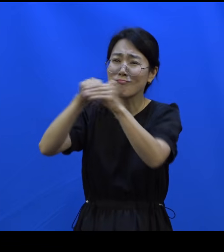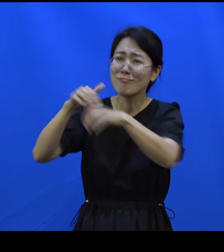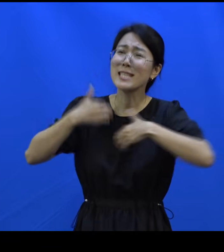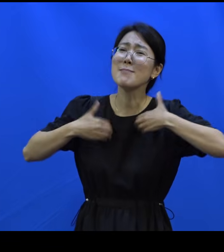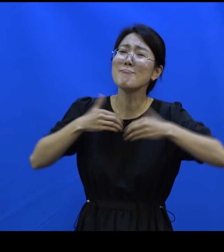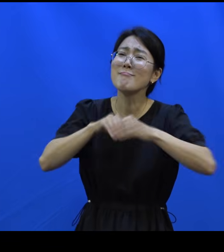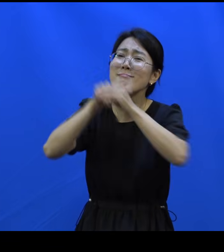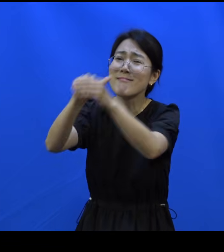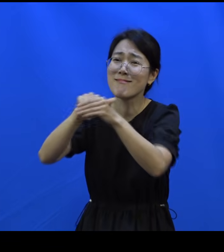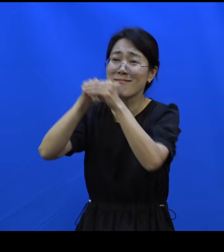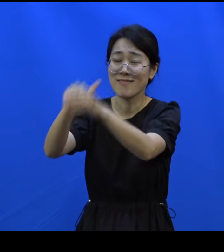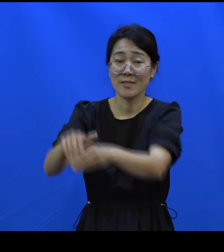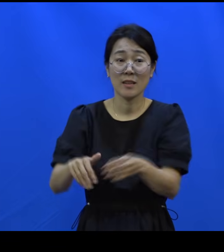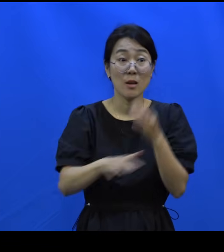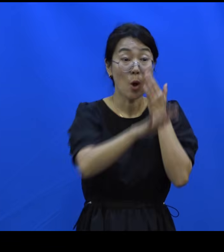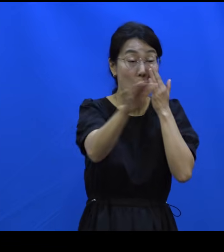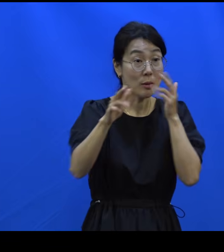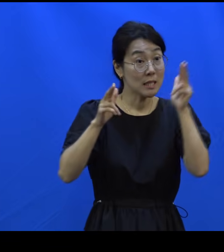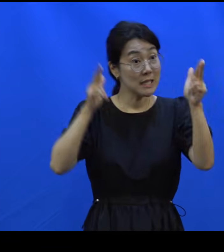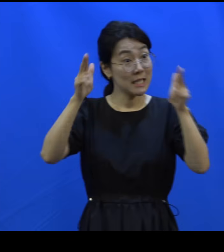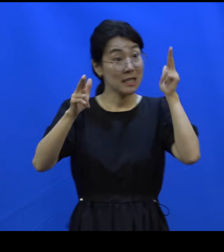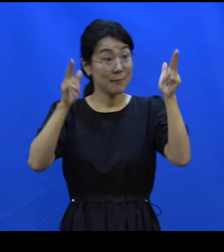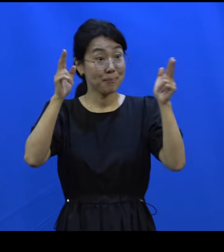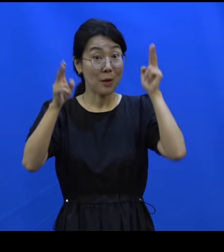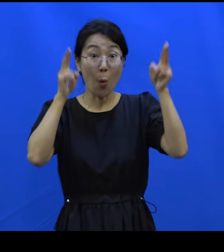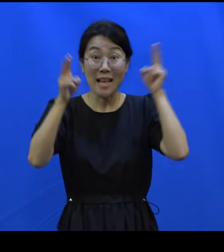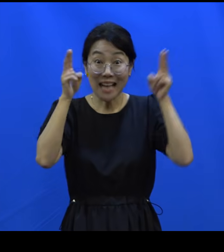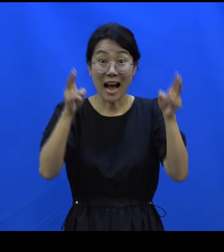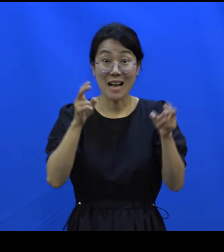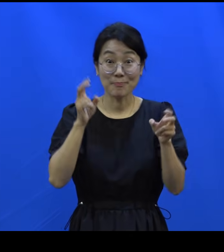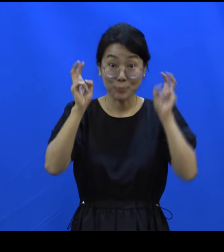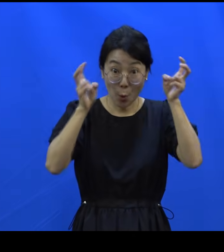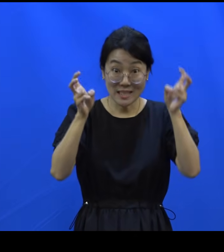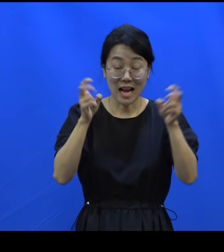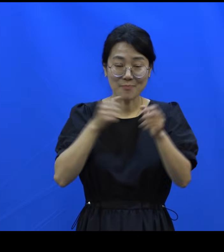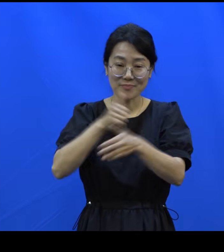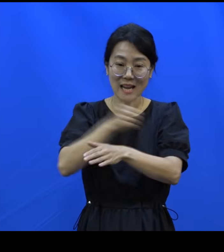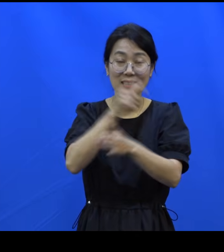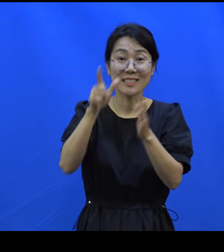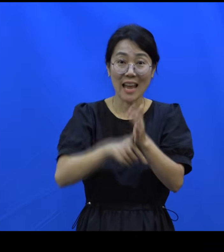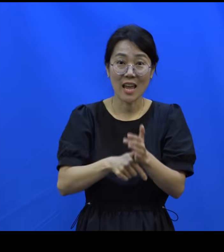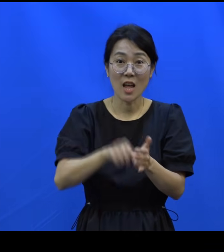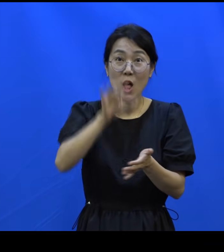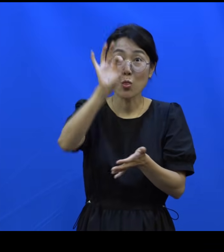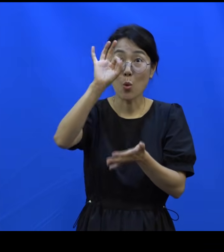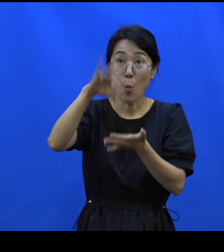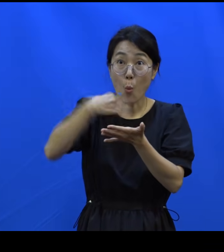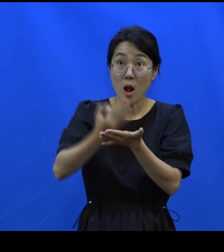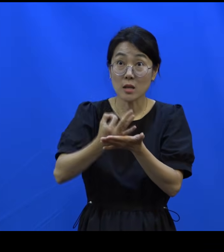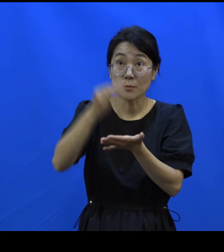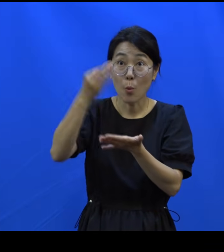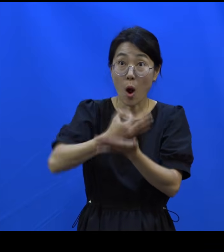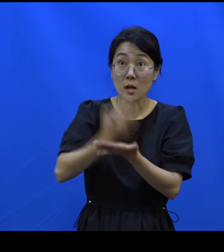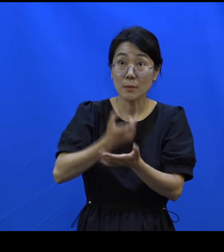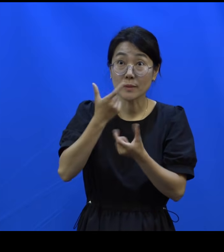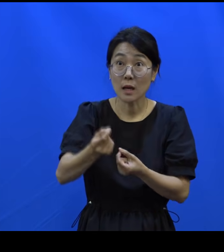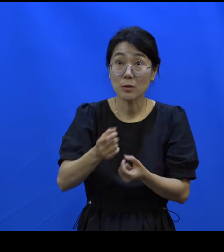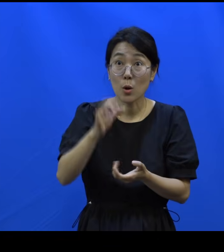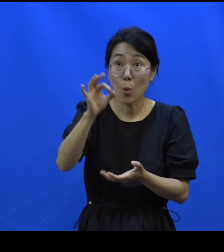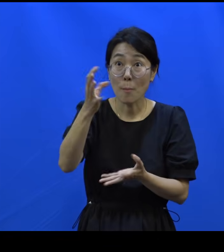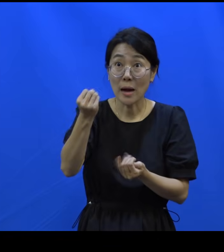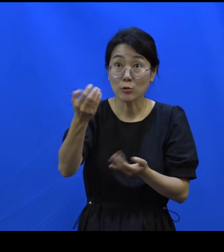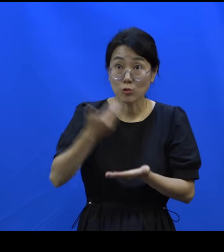돈을 생각하고 일하는 사람과 근본적으로 다르죠. 그리스도인이 지금은 소명입니다. 돈 버는 게 제일 목적이 아닙니다.